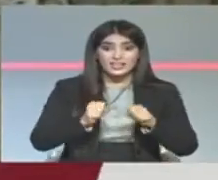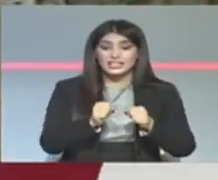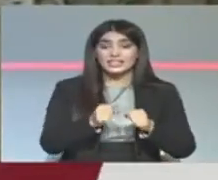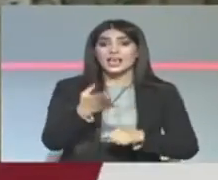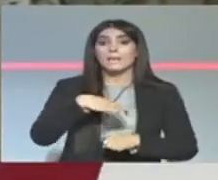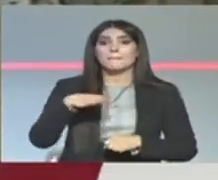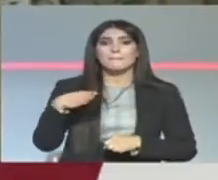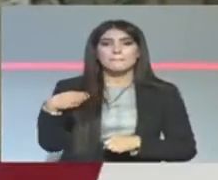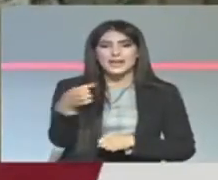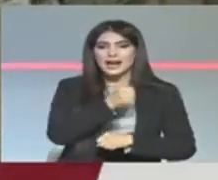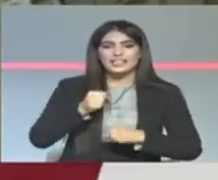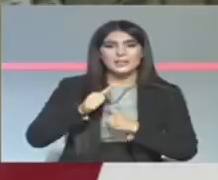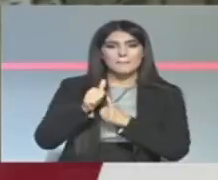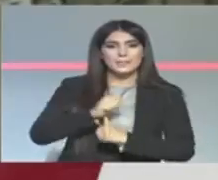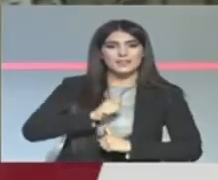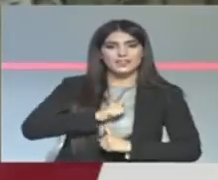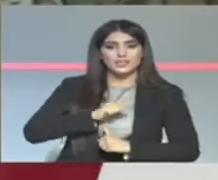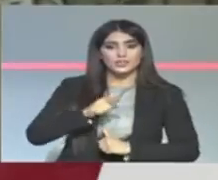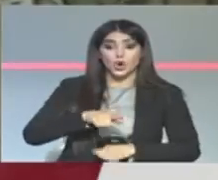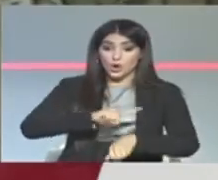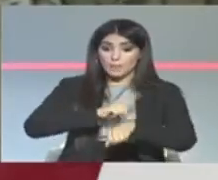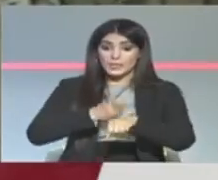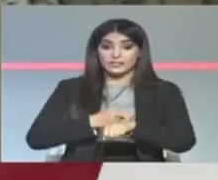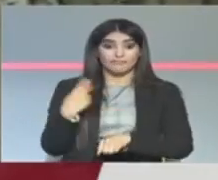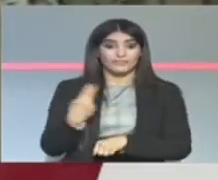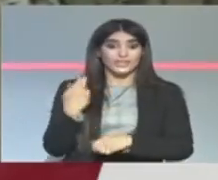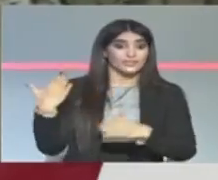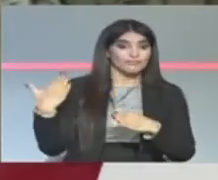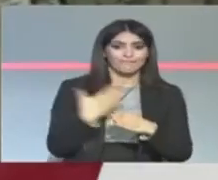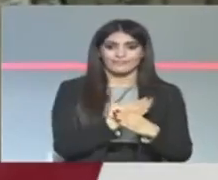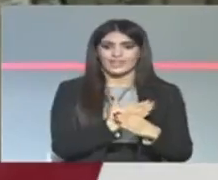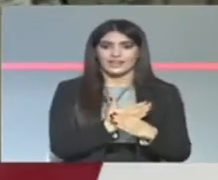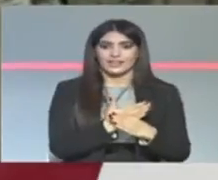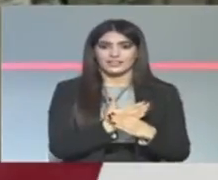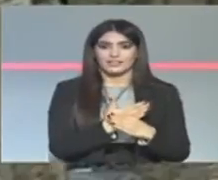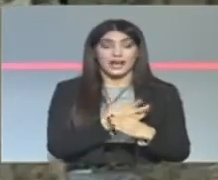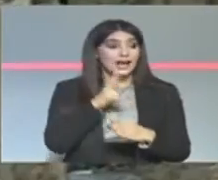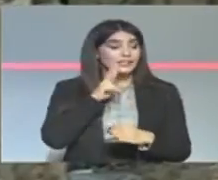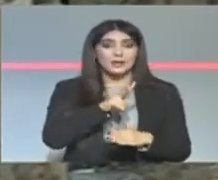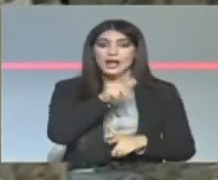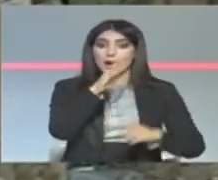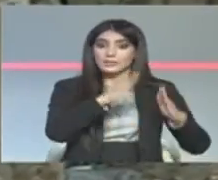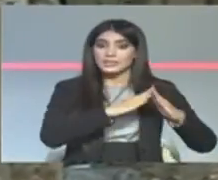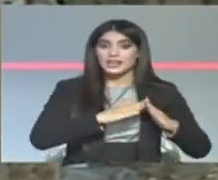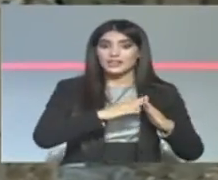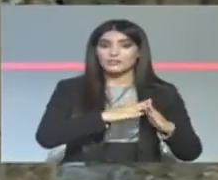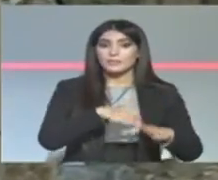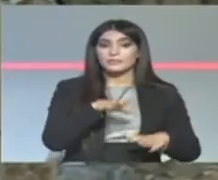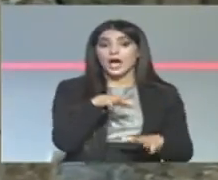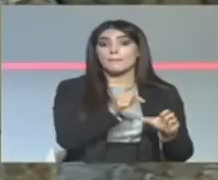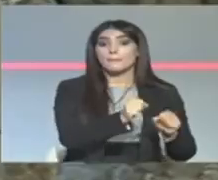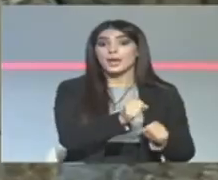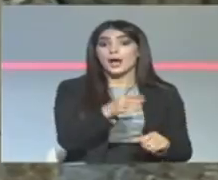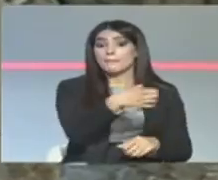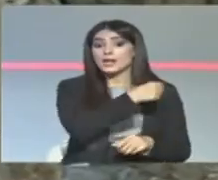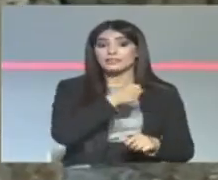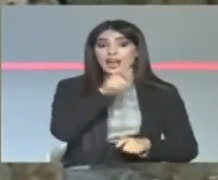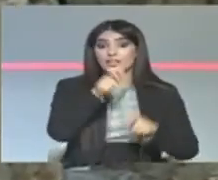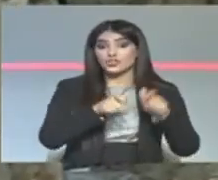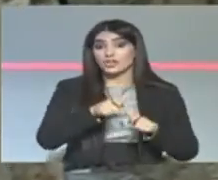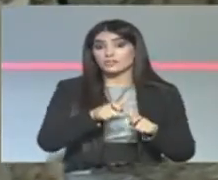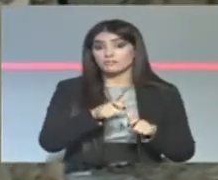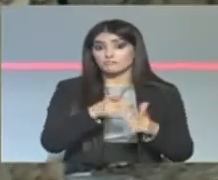ملك خاص بلديه ما عنديش الحق تتدخل في ال ال الملك الملك الخاصه